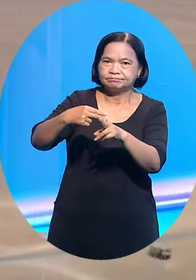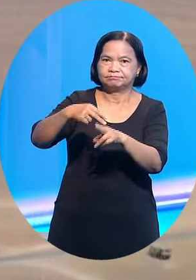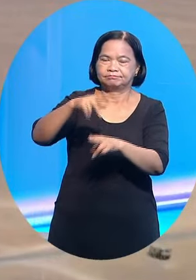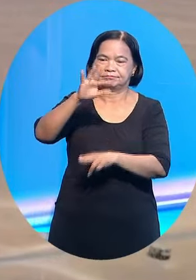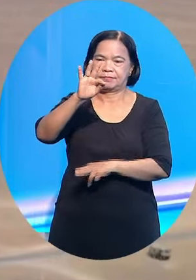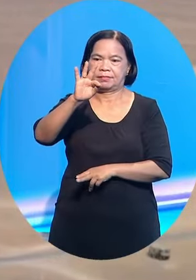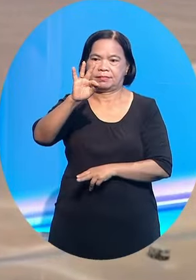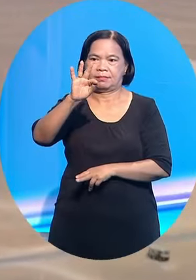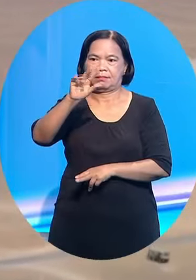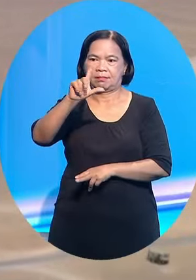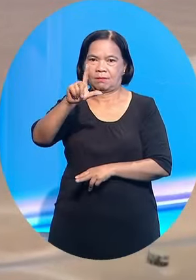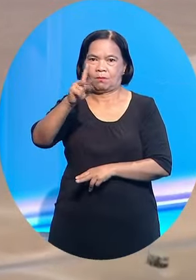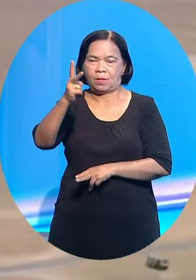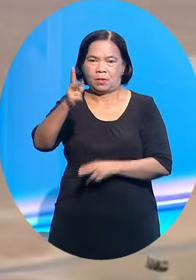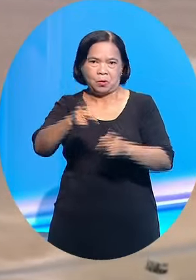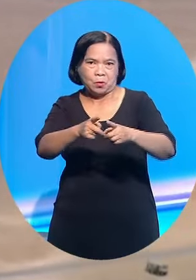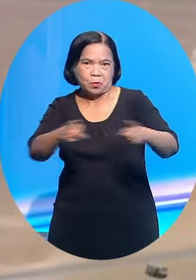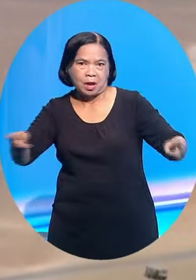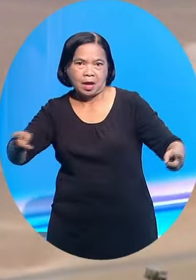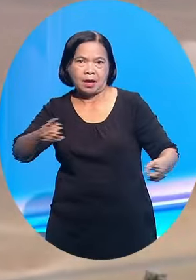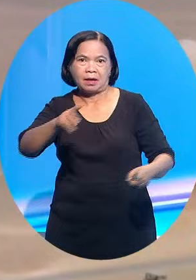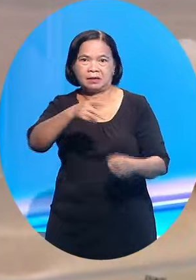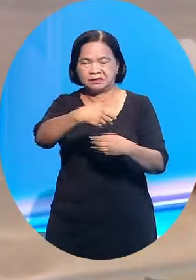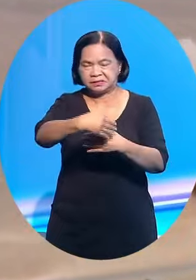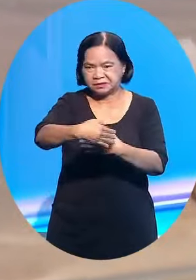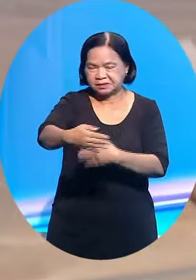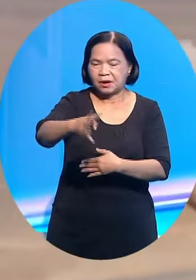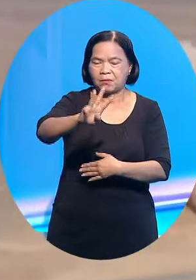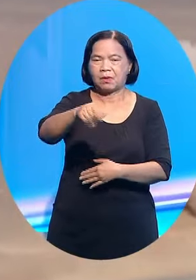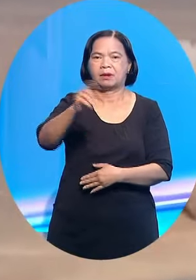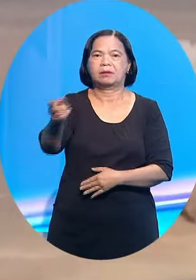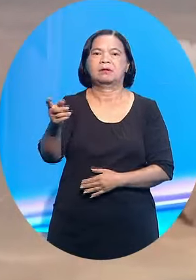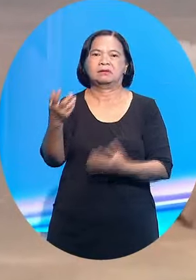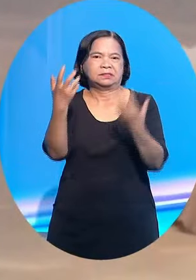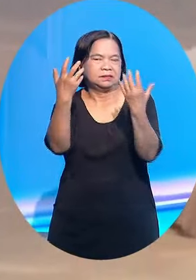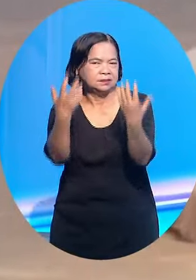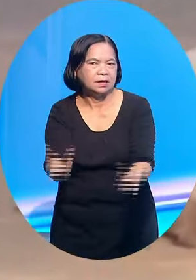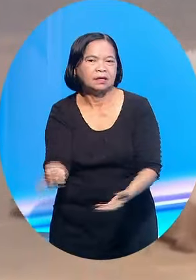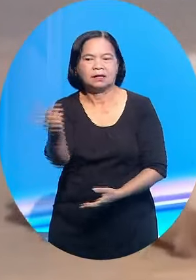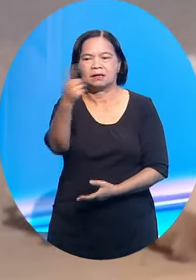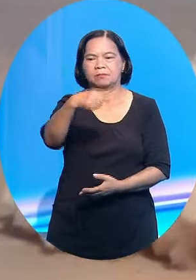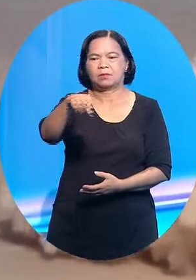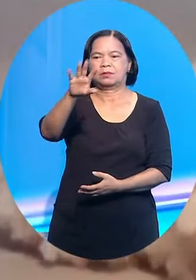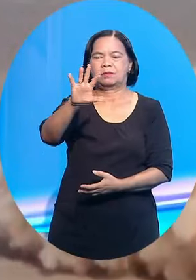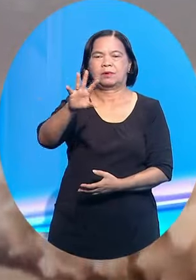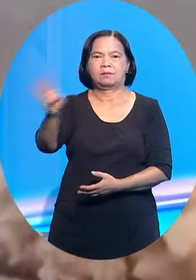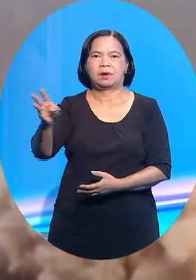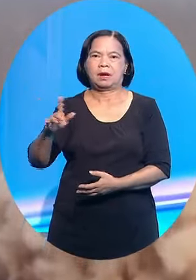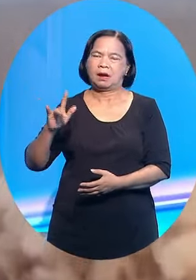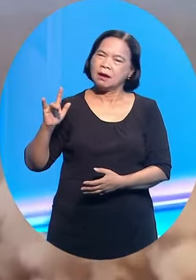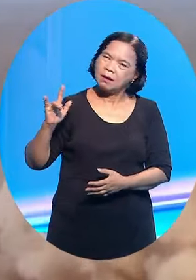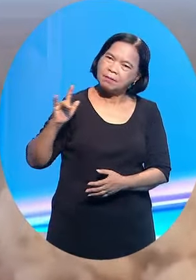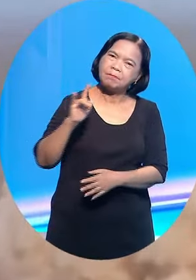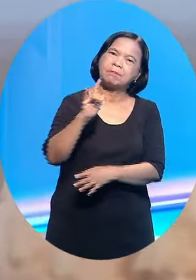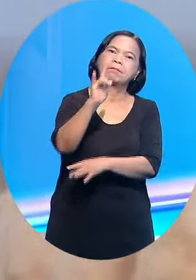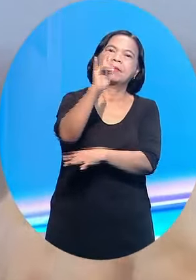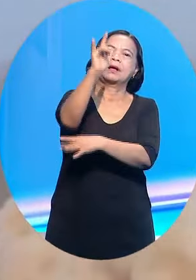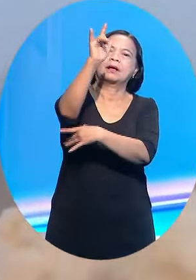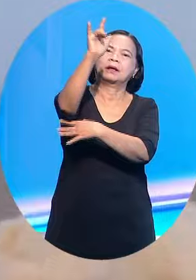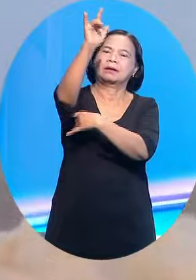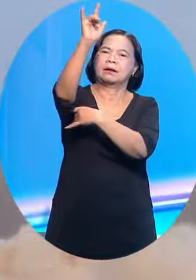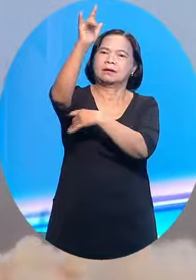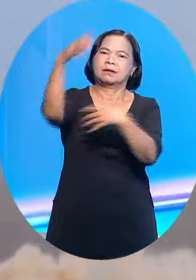dài 32,8m, rộng 3,35m và có trọng lượng 153 tấn. Chuyến bay này sẽ xác minh chương trình tổng thể của tên lửa